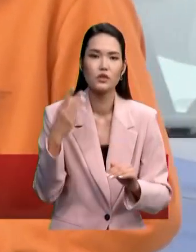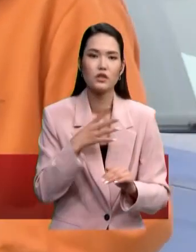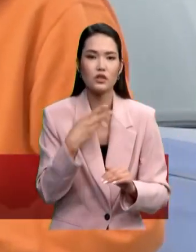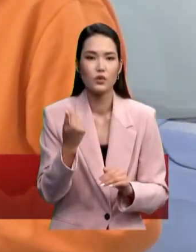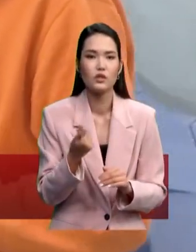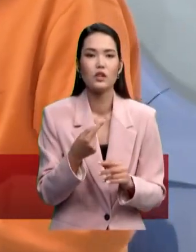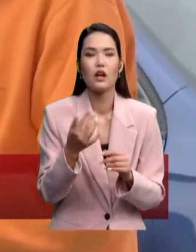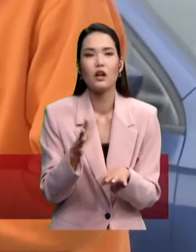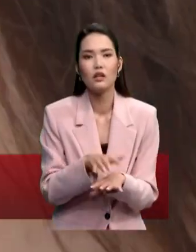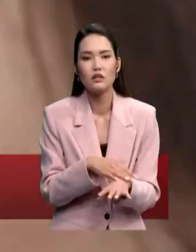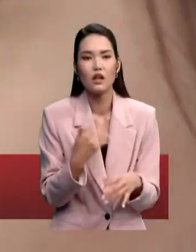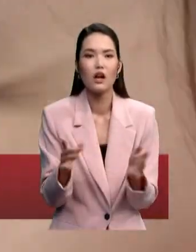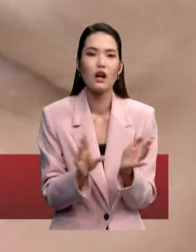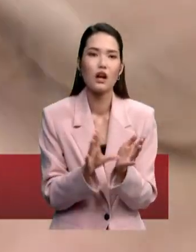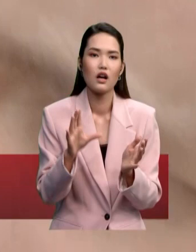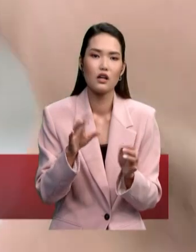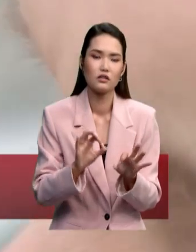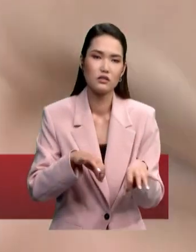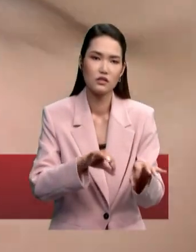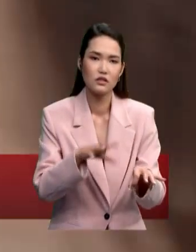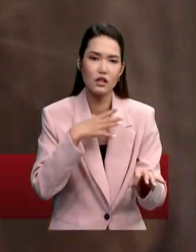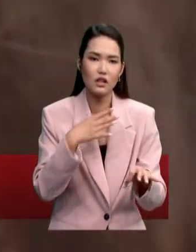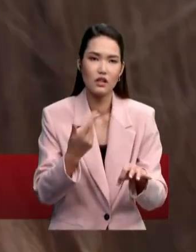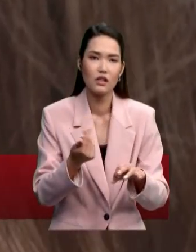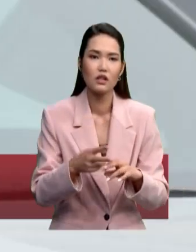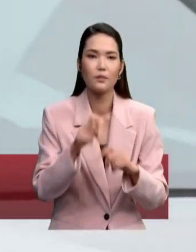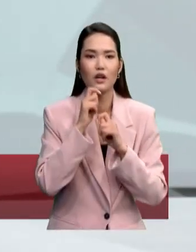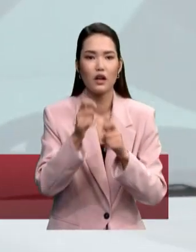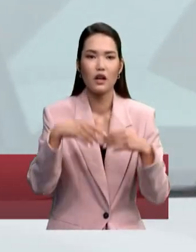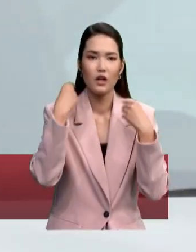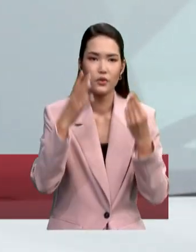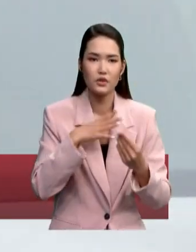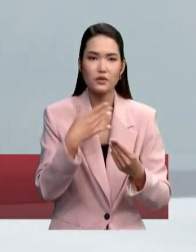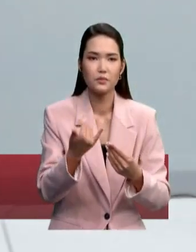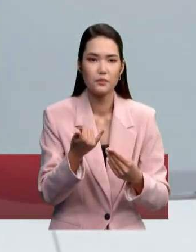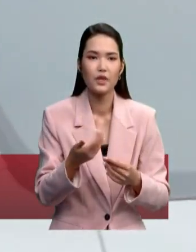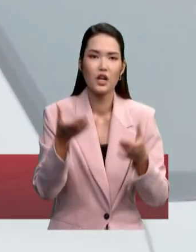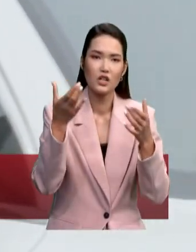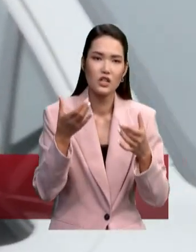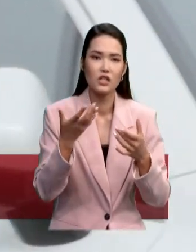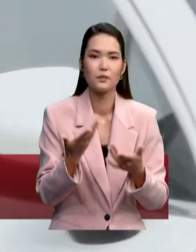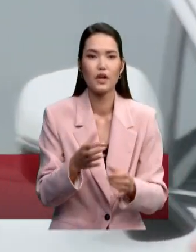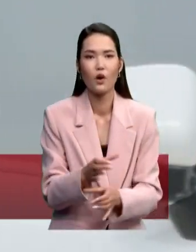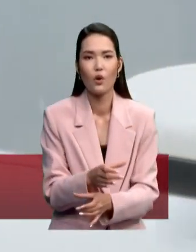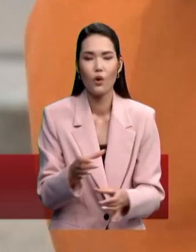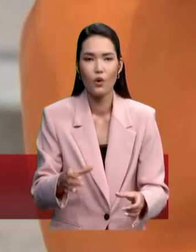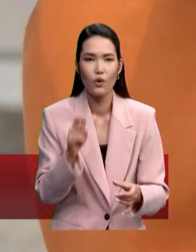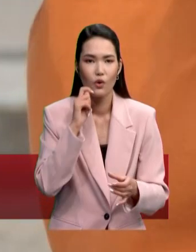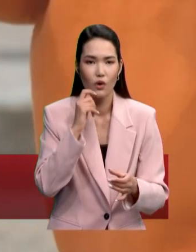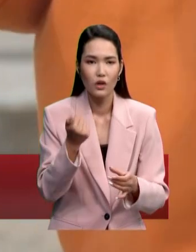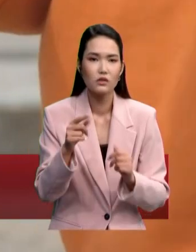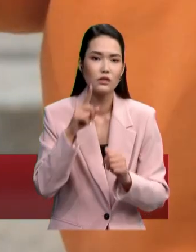ездит только на электросамокате. И полезный подарок на день рождения теперь для него шлем или наколенники. По мнению